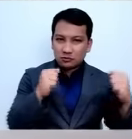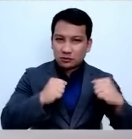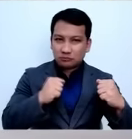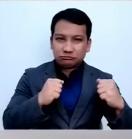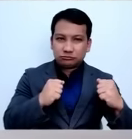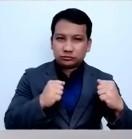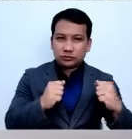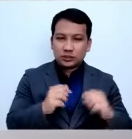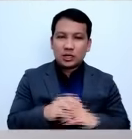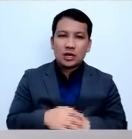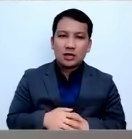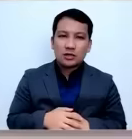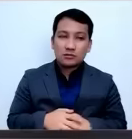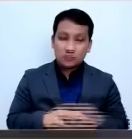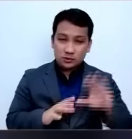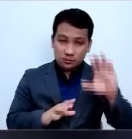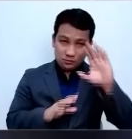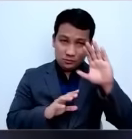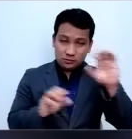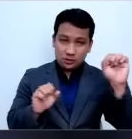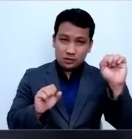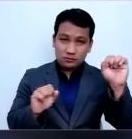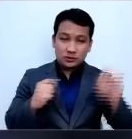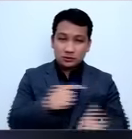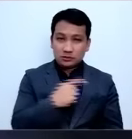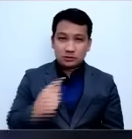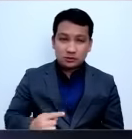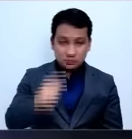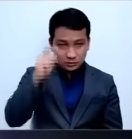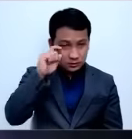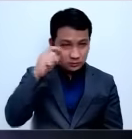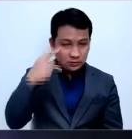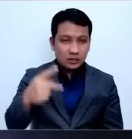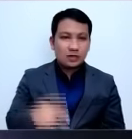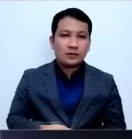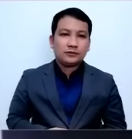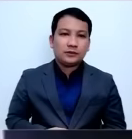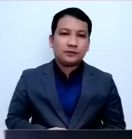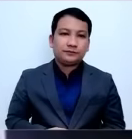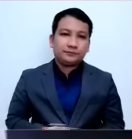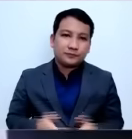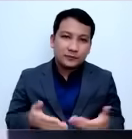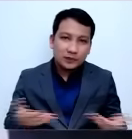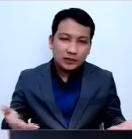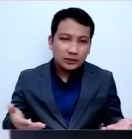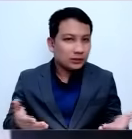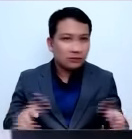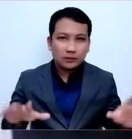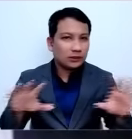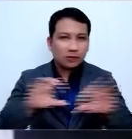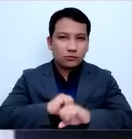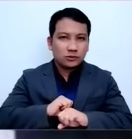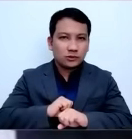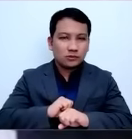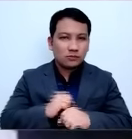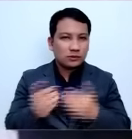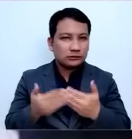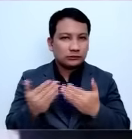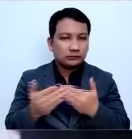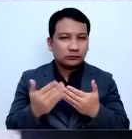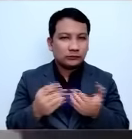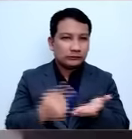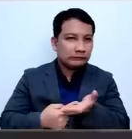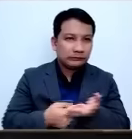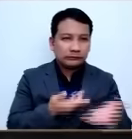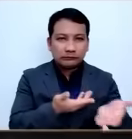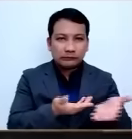by President Xi. Pero aminado ang Pangulo, hindi matutuldukan ang simpleng pag-uusap ang mga issues sa West Philippine